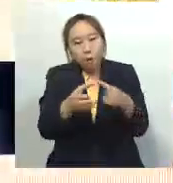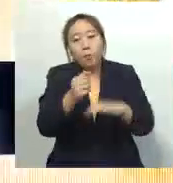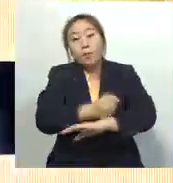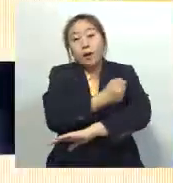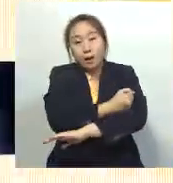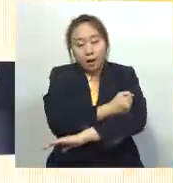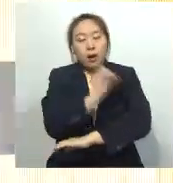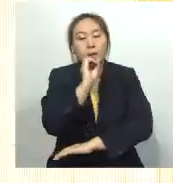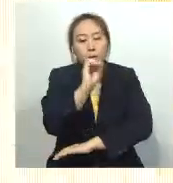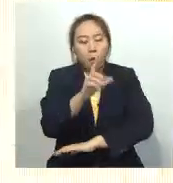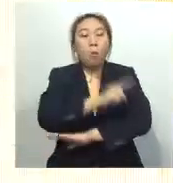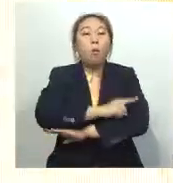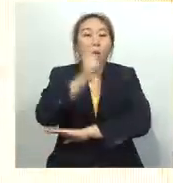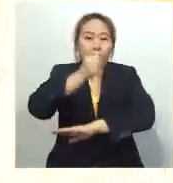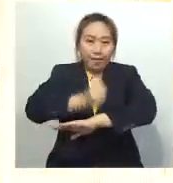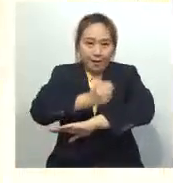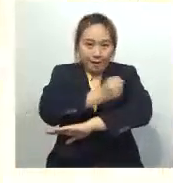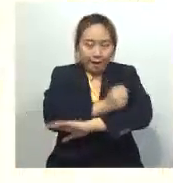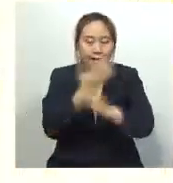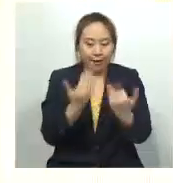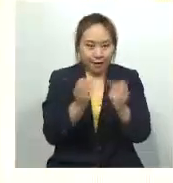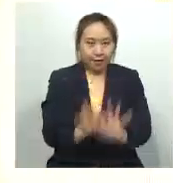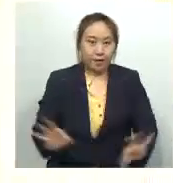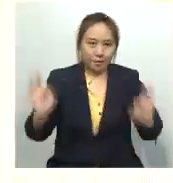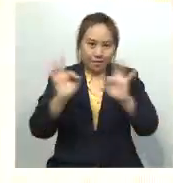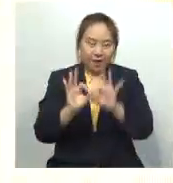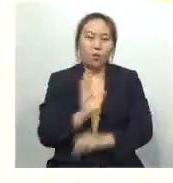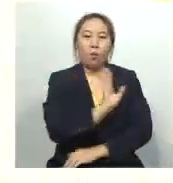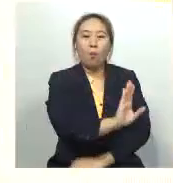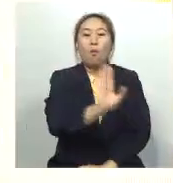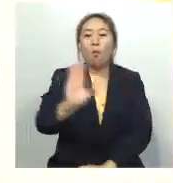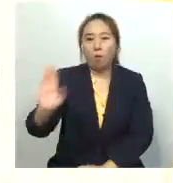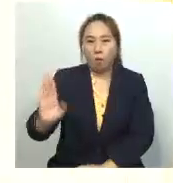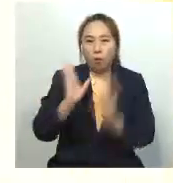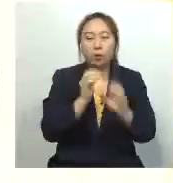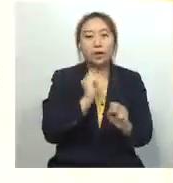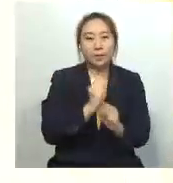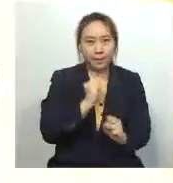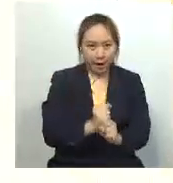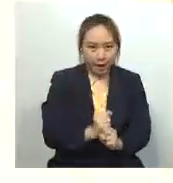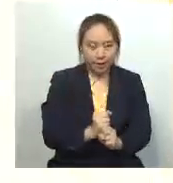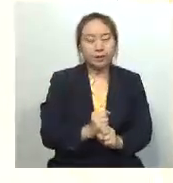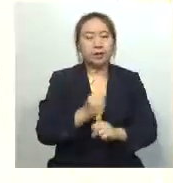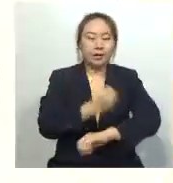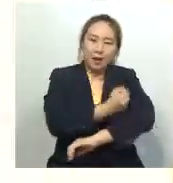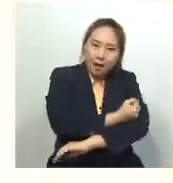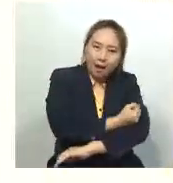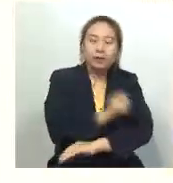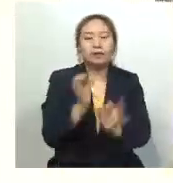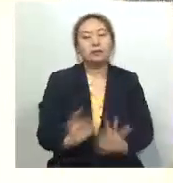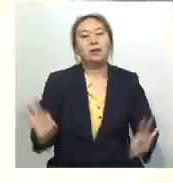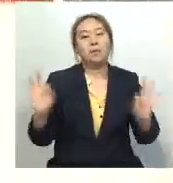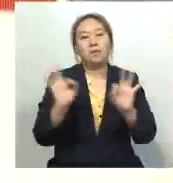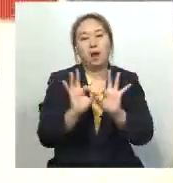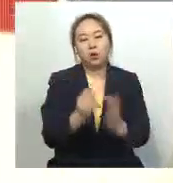าวันแรงงานแห่งชาติถือว่าเป็นวันสำคัญของทุกคนทั้งคนทำงานผู้ใช้แรงงานซึ่งถือว่าเป็นส่วนสำ